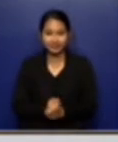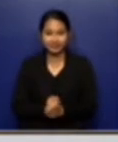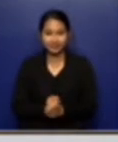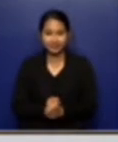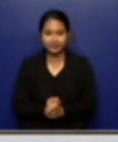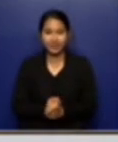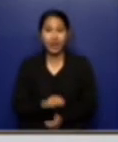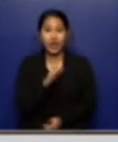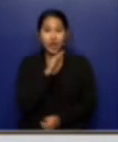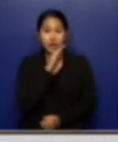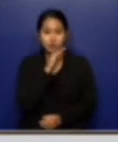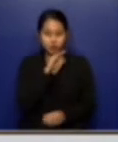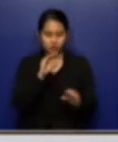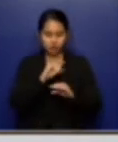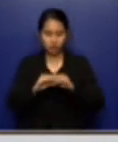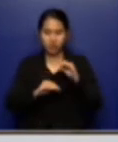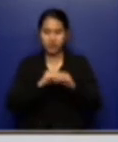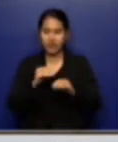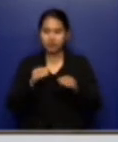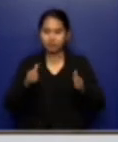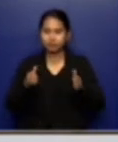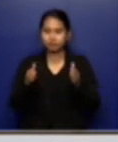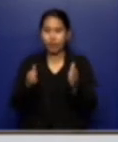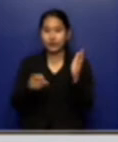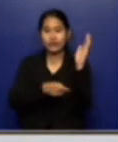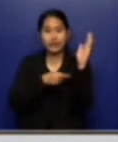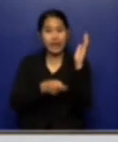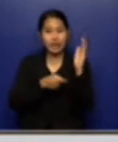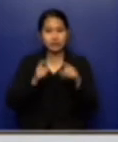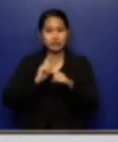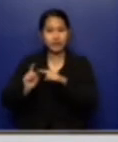64ถ้ามีโครงการพาราแอดฟันเยอะๆเนี่ย